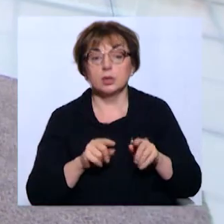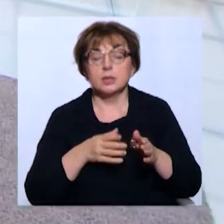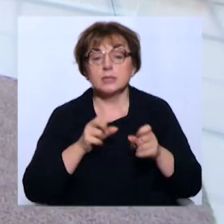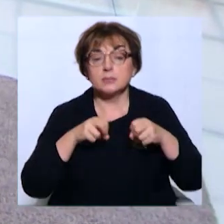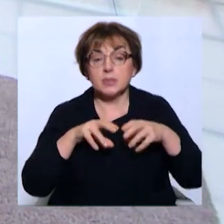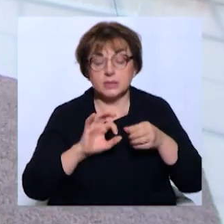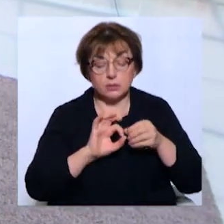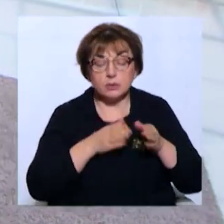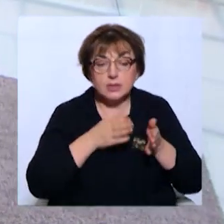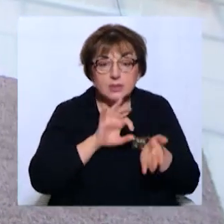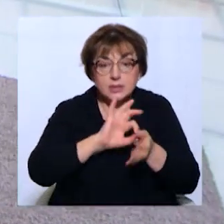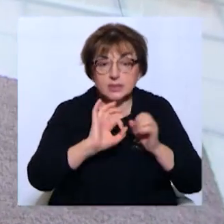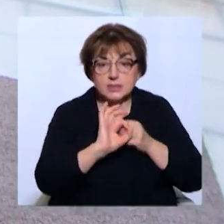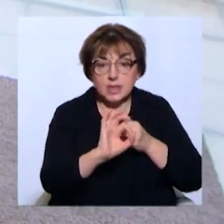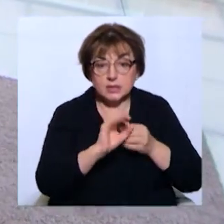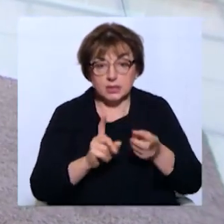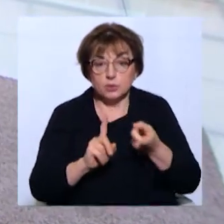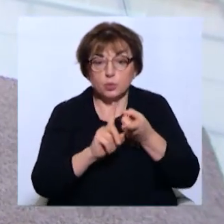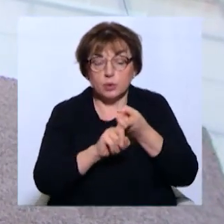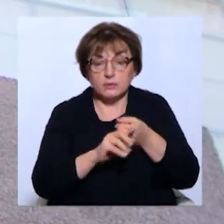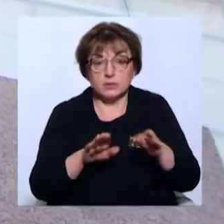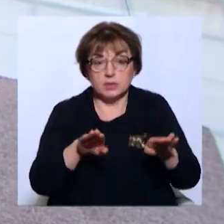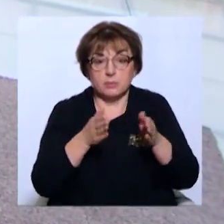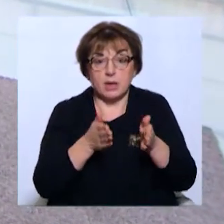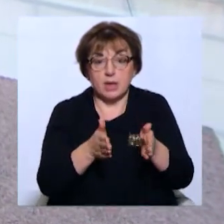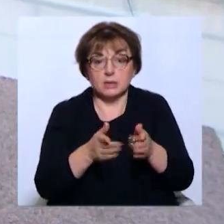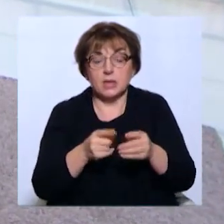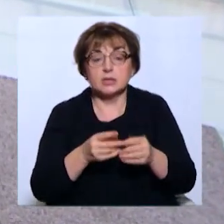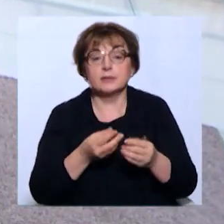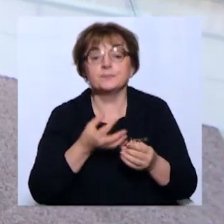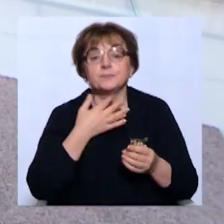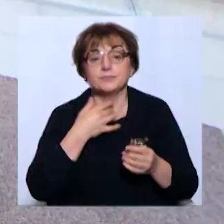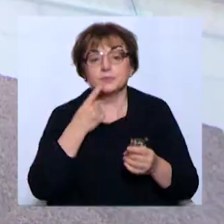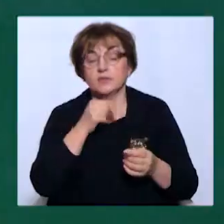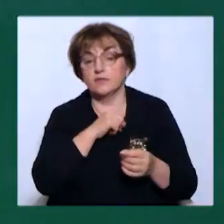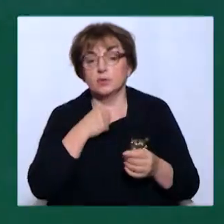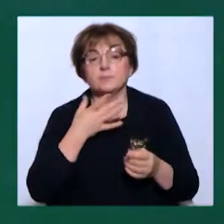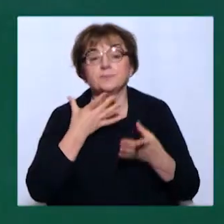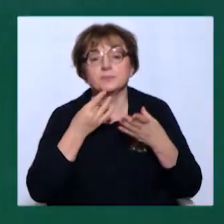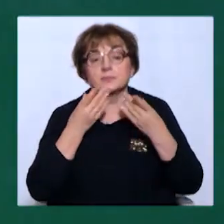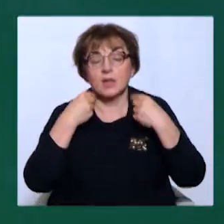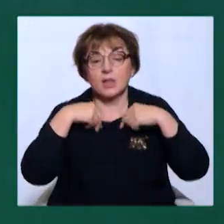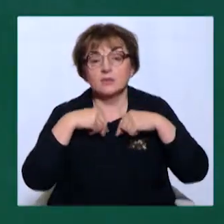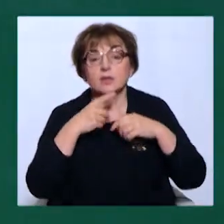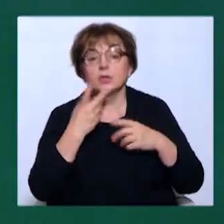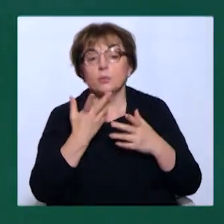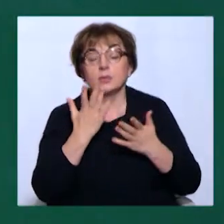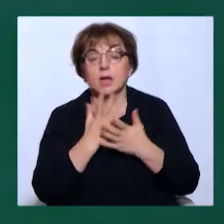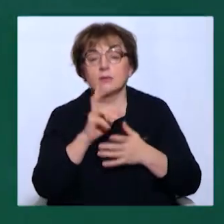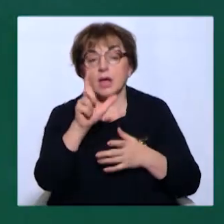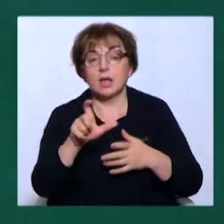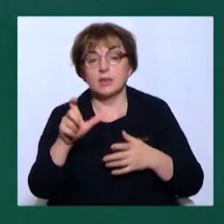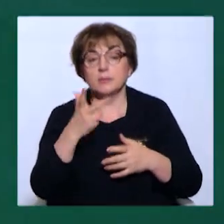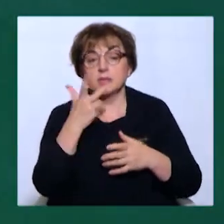სადინარით უკავშირდება არხს. ასეთი არის სანერწყვე ჯირკვლები, რომლებიც სამი წყვილი აქვს ადამიანს.